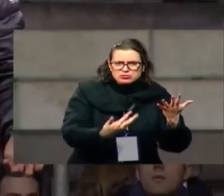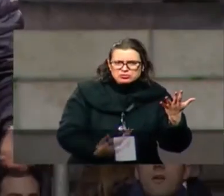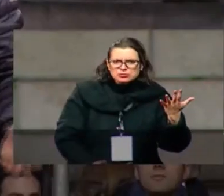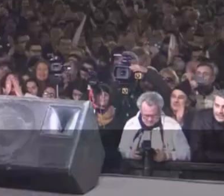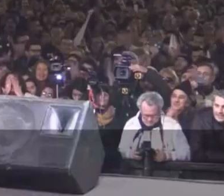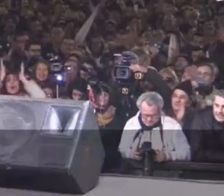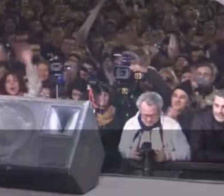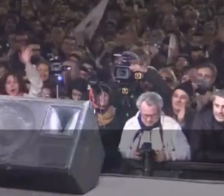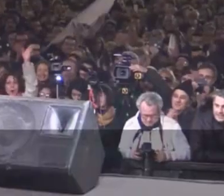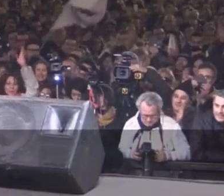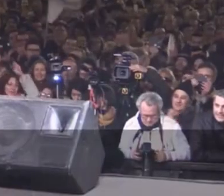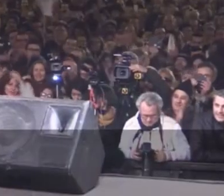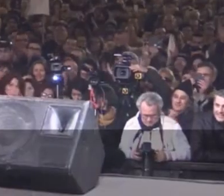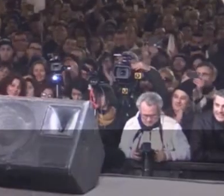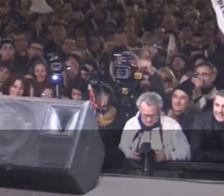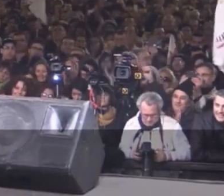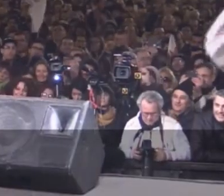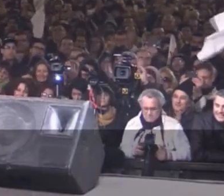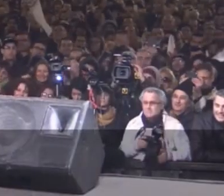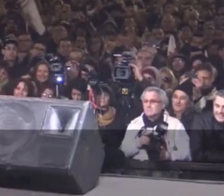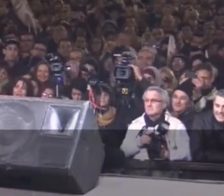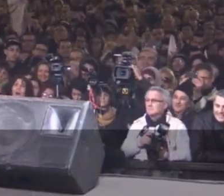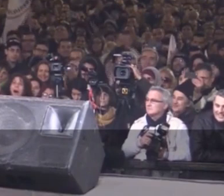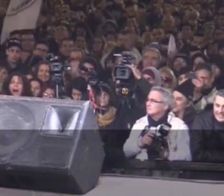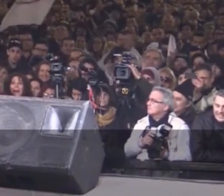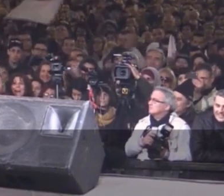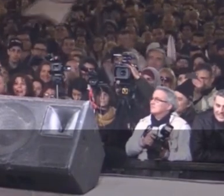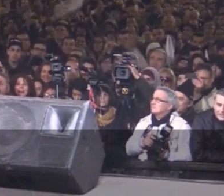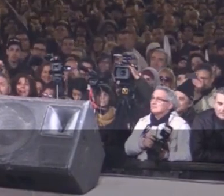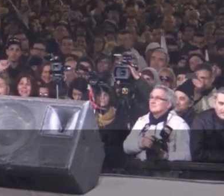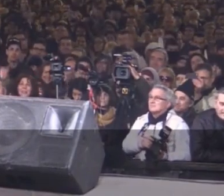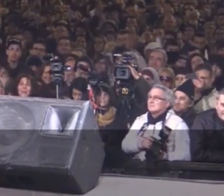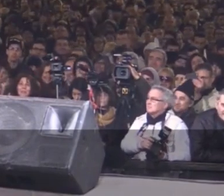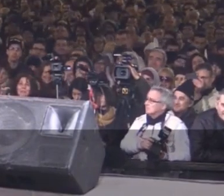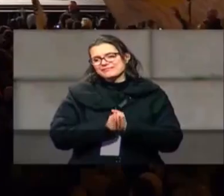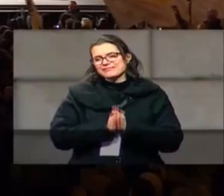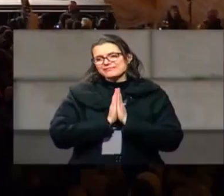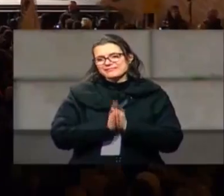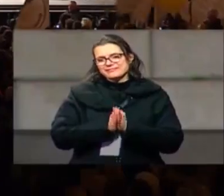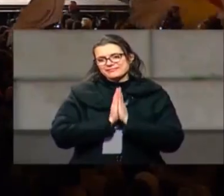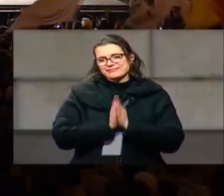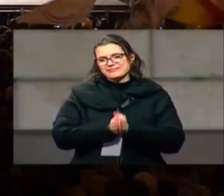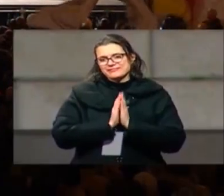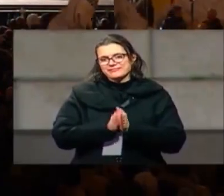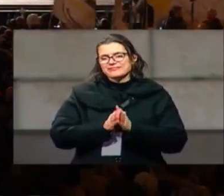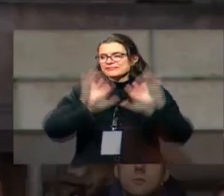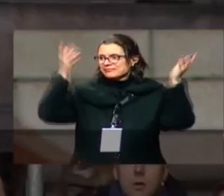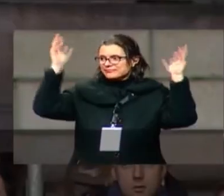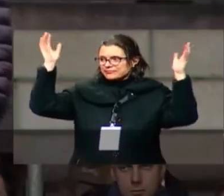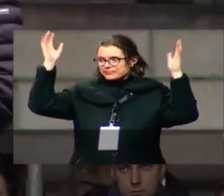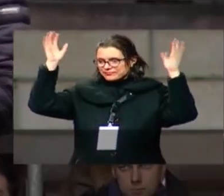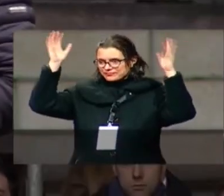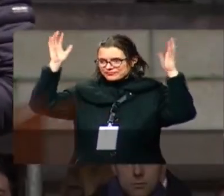Ma va ma dai ma dai su anche dal punto di